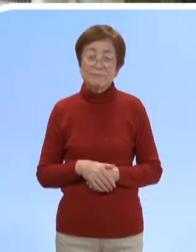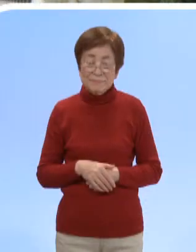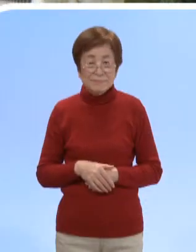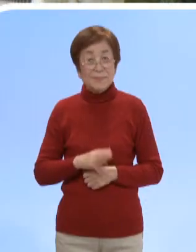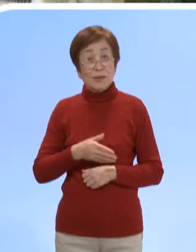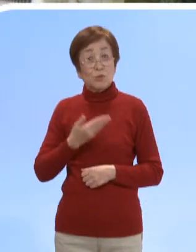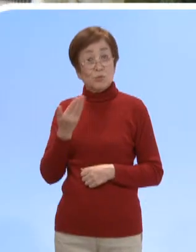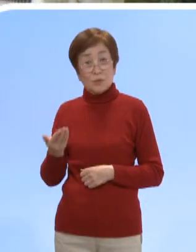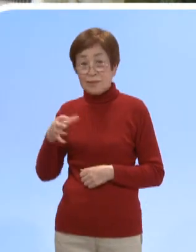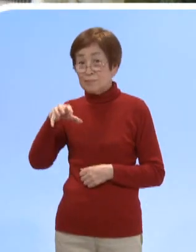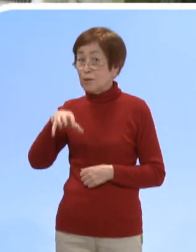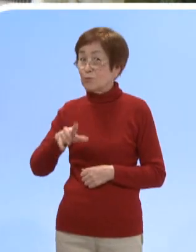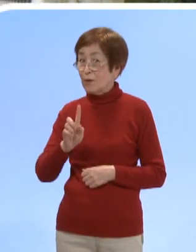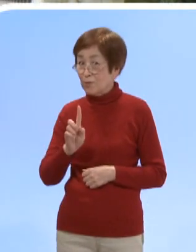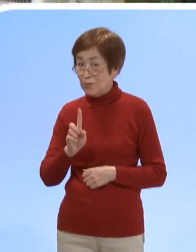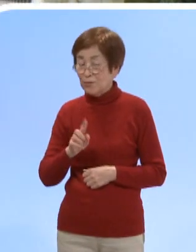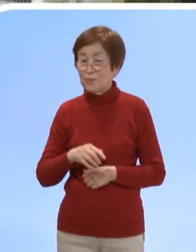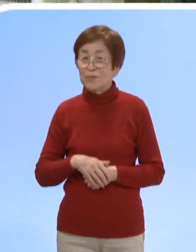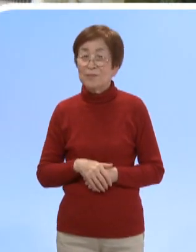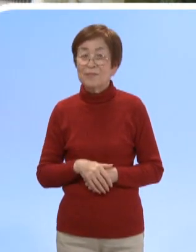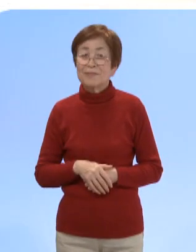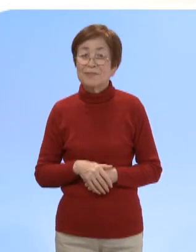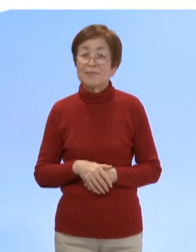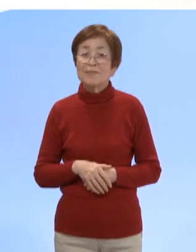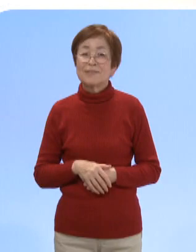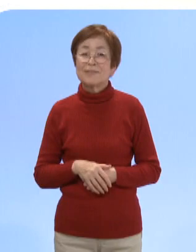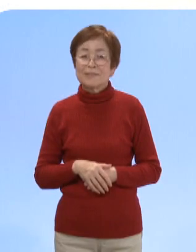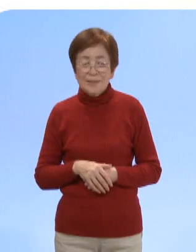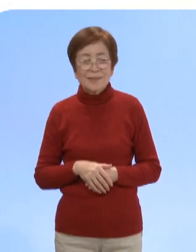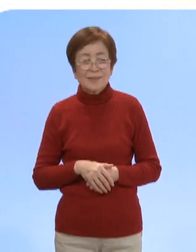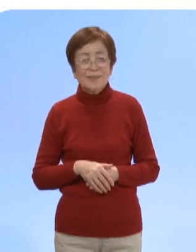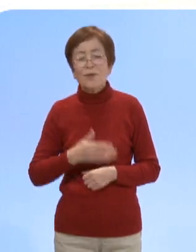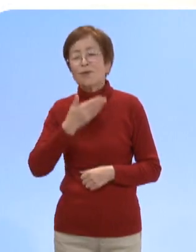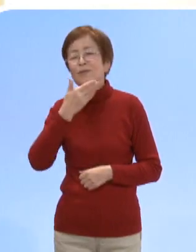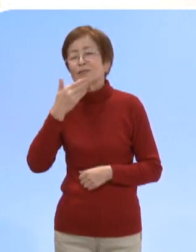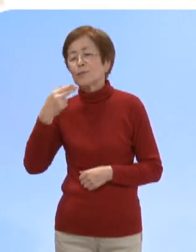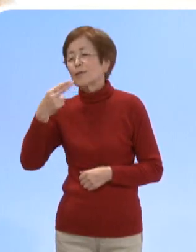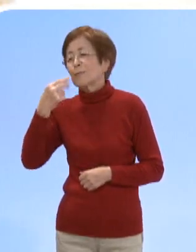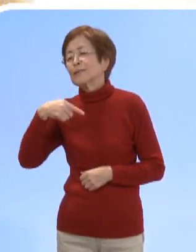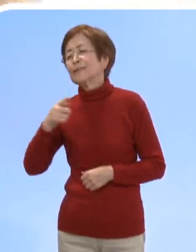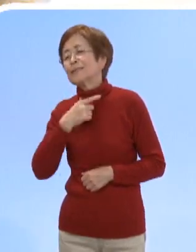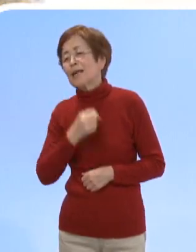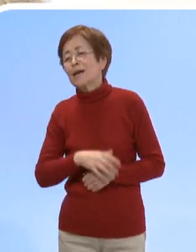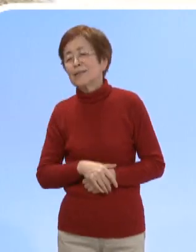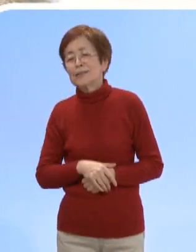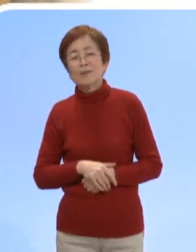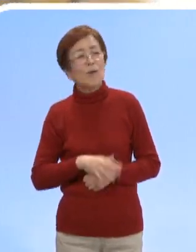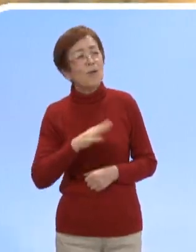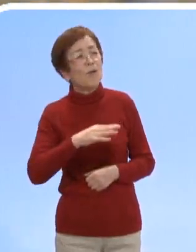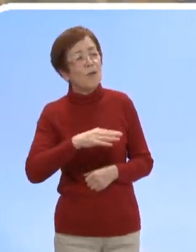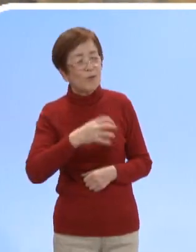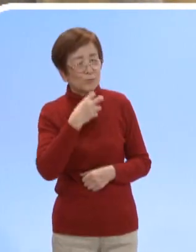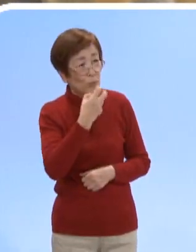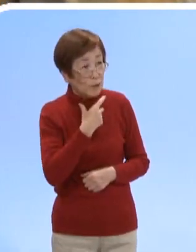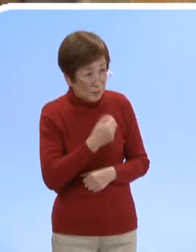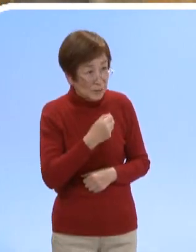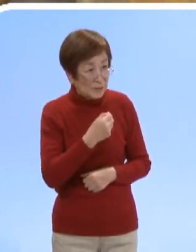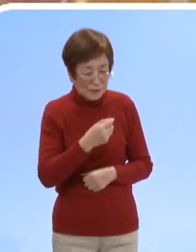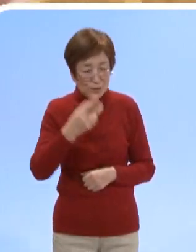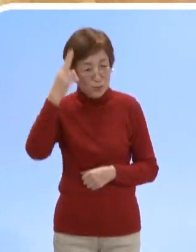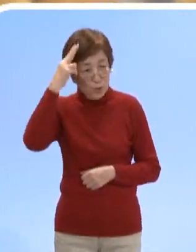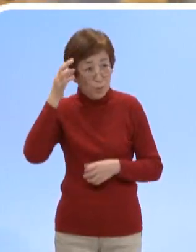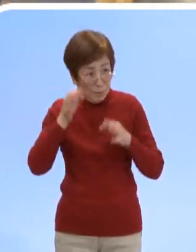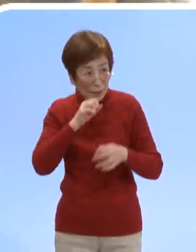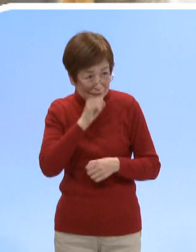女二人旅、次はどちらに？ ちょっと美味しいもん食べに行きましょう。次は 栗黒豆、栗黒豆